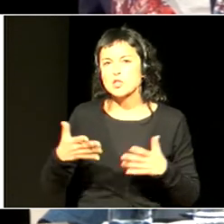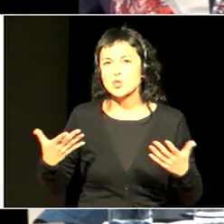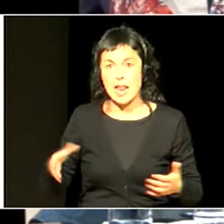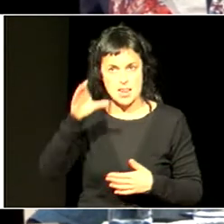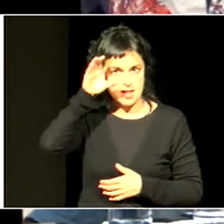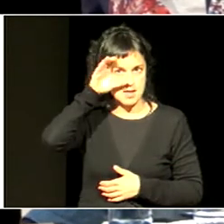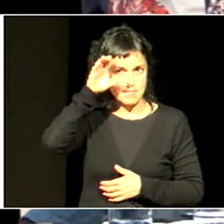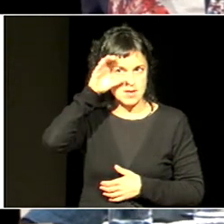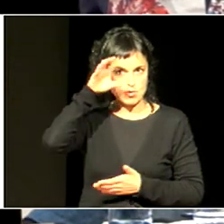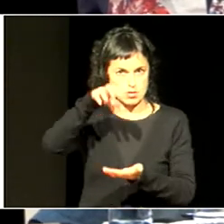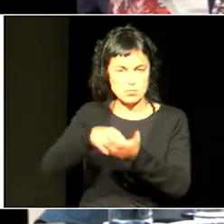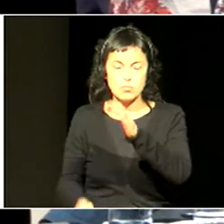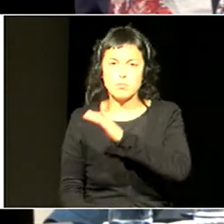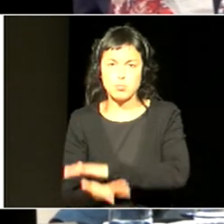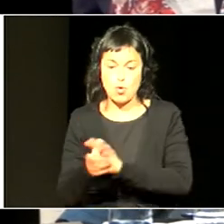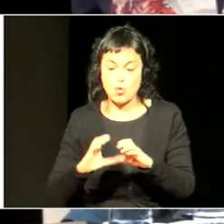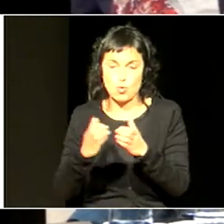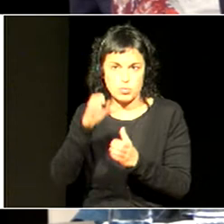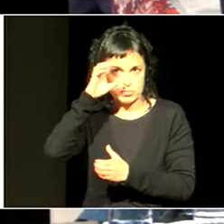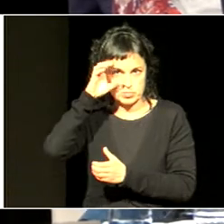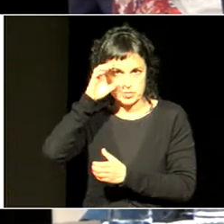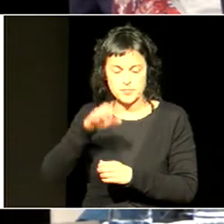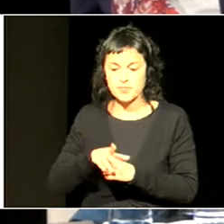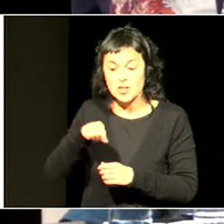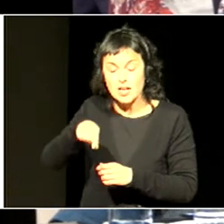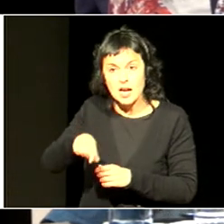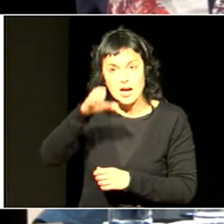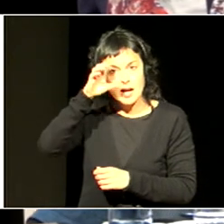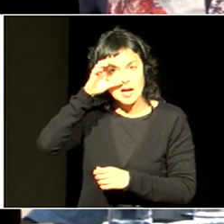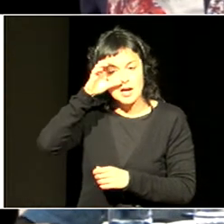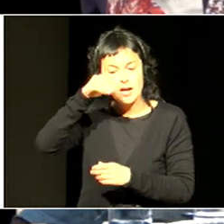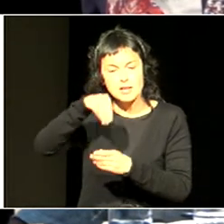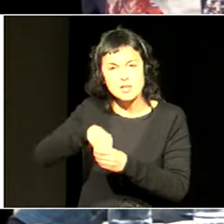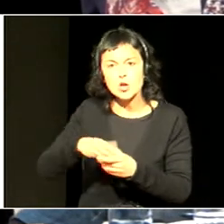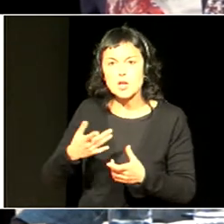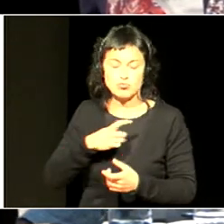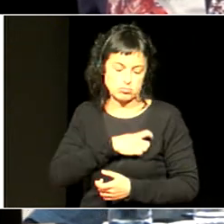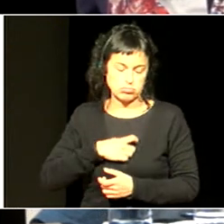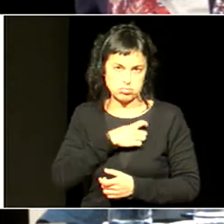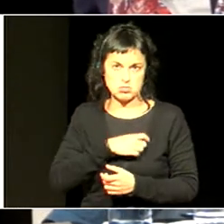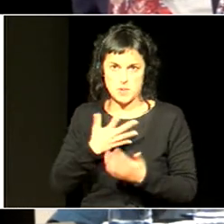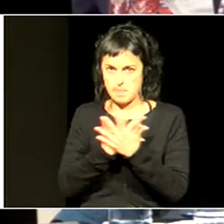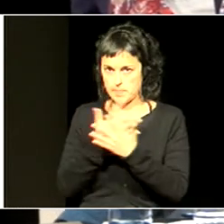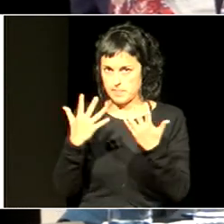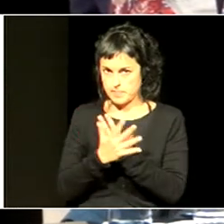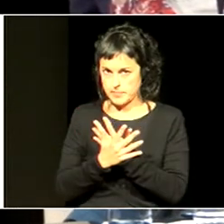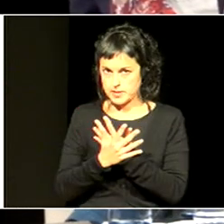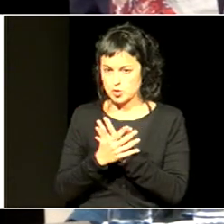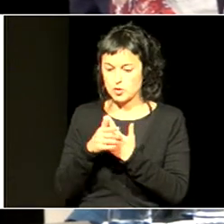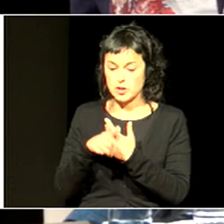Eta behatoki horretan, batzorde misto batek osatzen du, eta hor azkenean irakasle